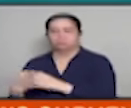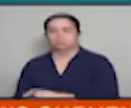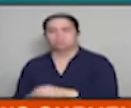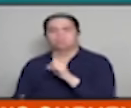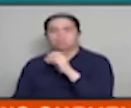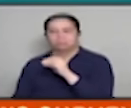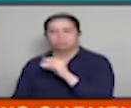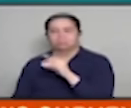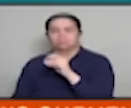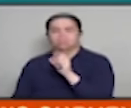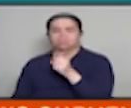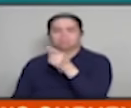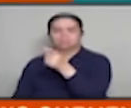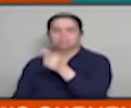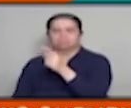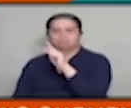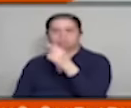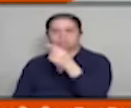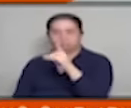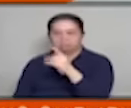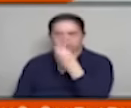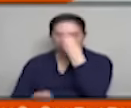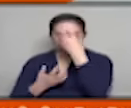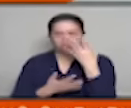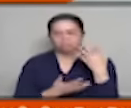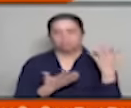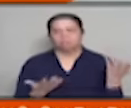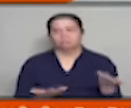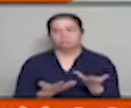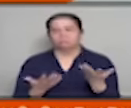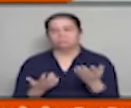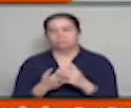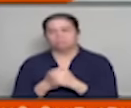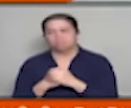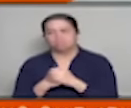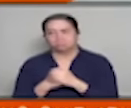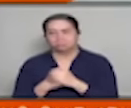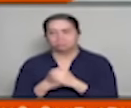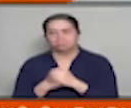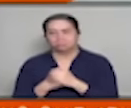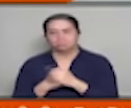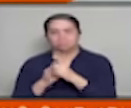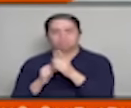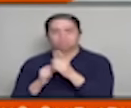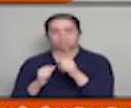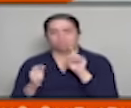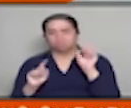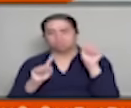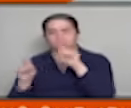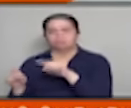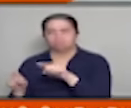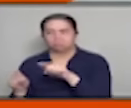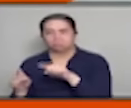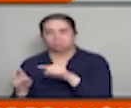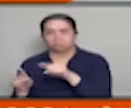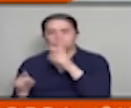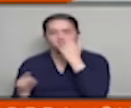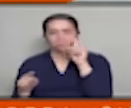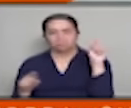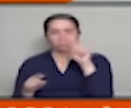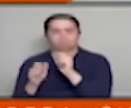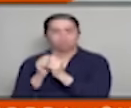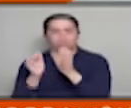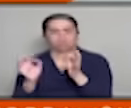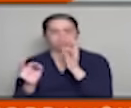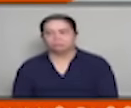Kaya hindi po si kagawad, sabi sa amin dito, lumusob daw po siya ron. Bakit po siya lulusob kung